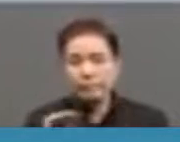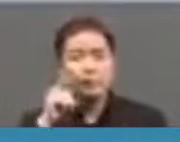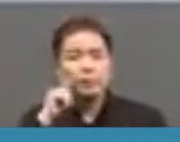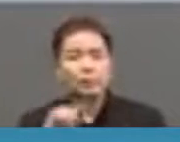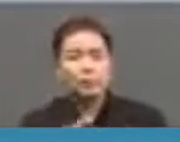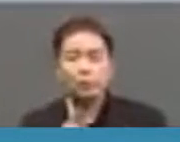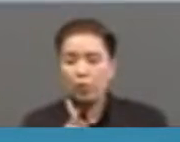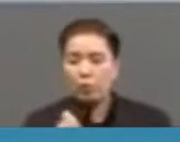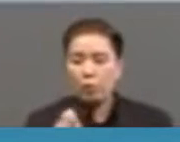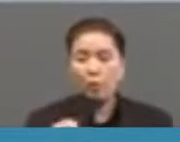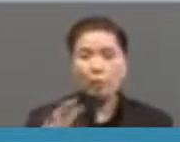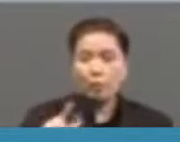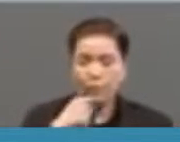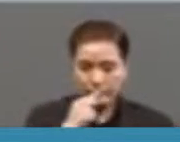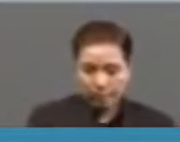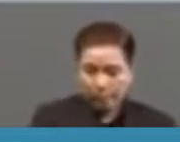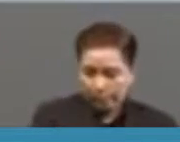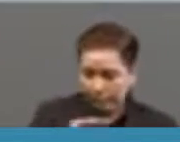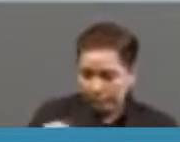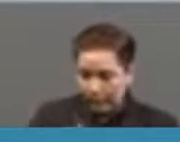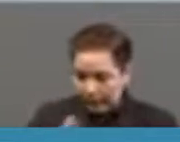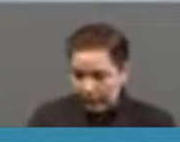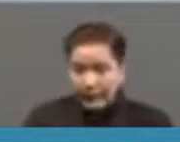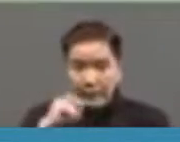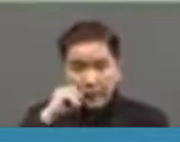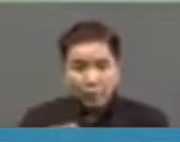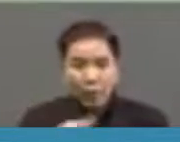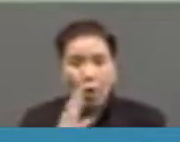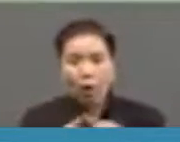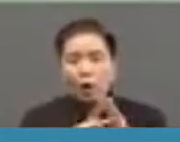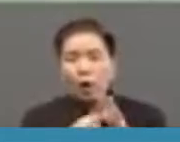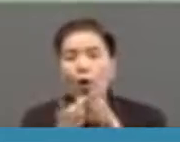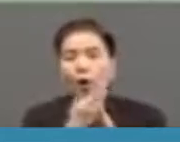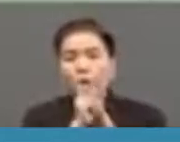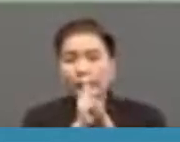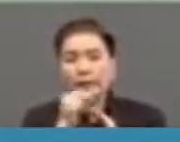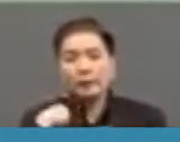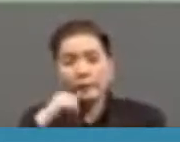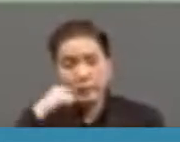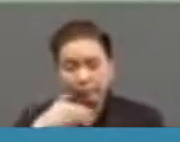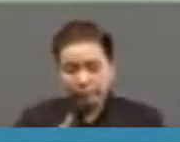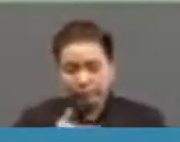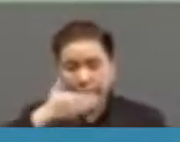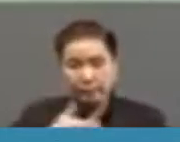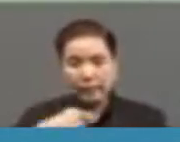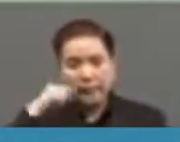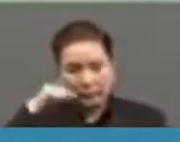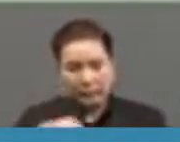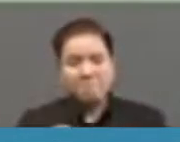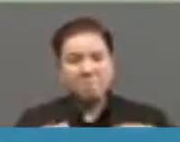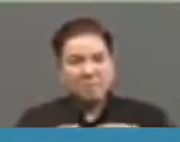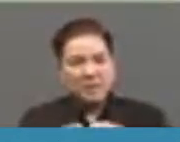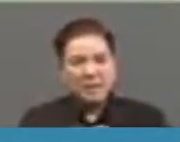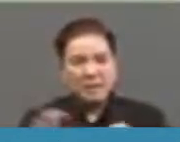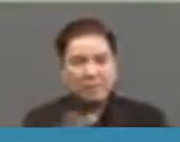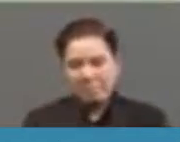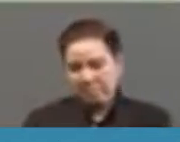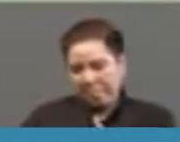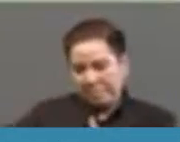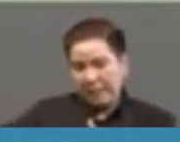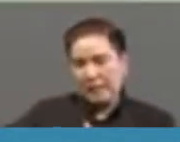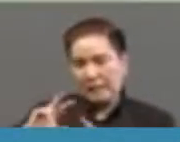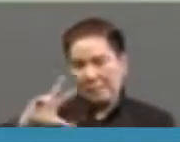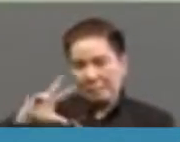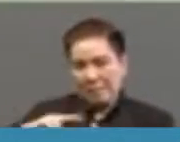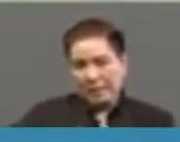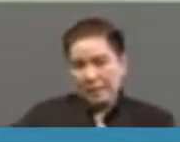ฝนที่ตกสะสมในพื้นที่ต่างๆทั่วประเทศในช่วงที่ผ่านมาทำให้เกิดอุทกภัยในหลายพื้นที่กรมชลประทานจึงชะลอการระบายน้ำจากอ่